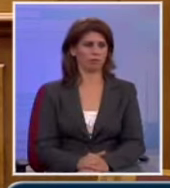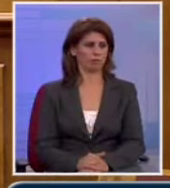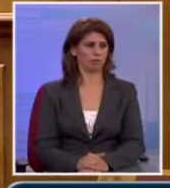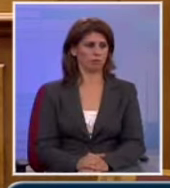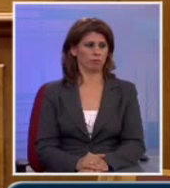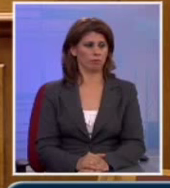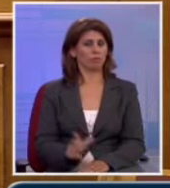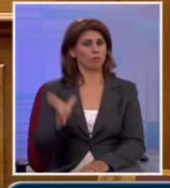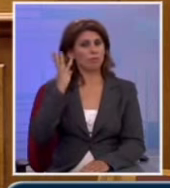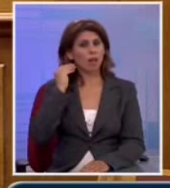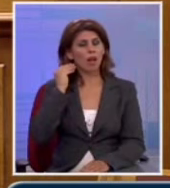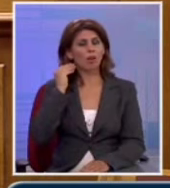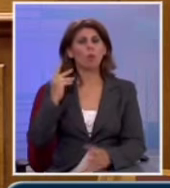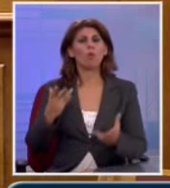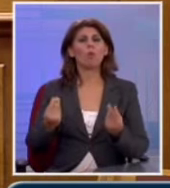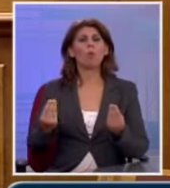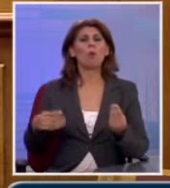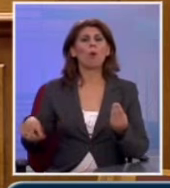Ακούω πολλούς να